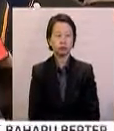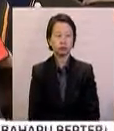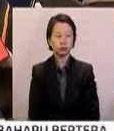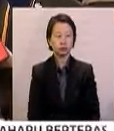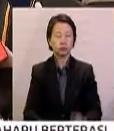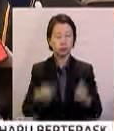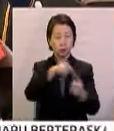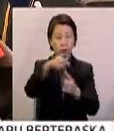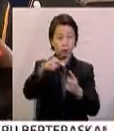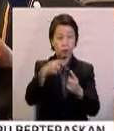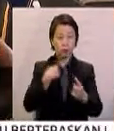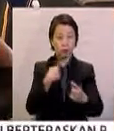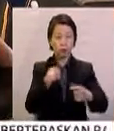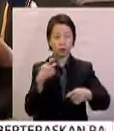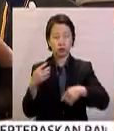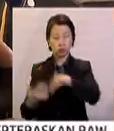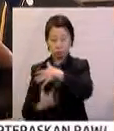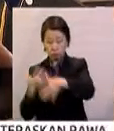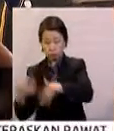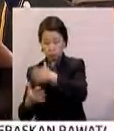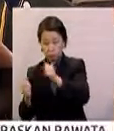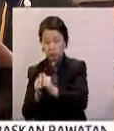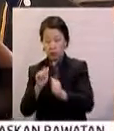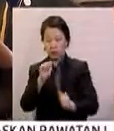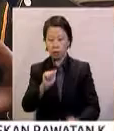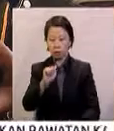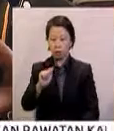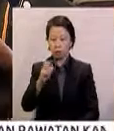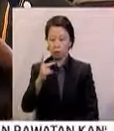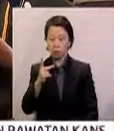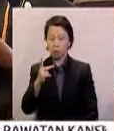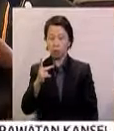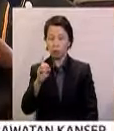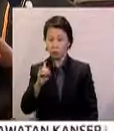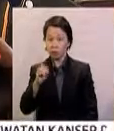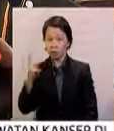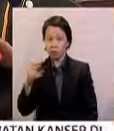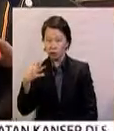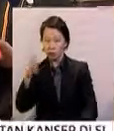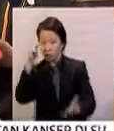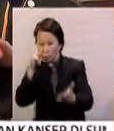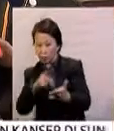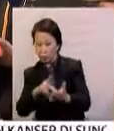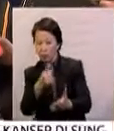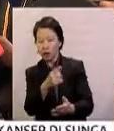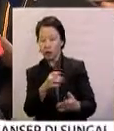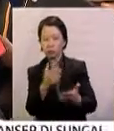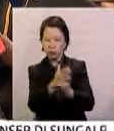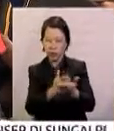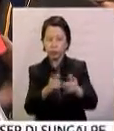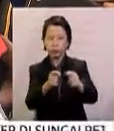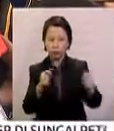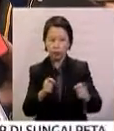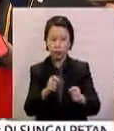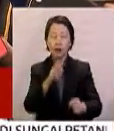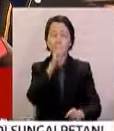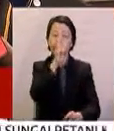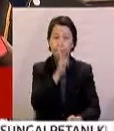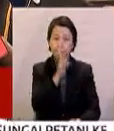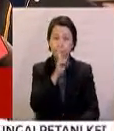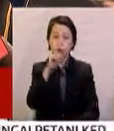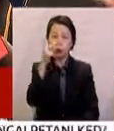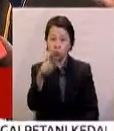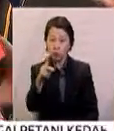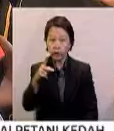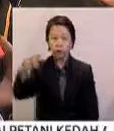Sekarang bila kita berkolaborasi dengan AADK, AADK dah ada identify beberapa tempat kawasan berisiko tinggi, merah, kuning dan hijau.